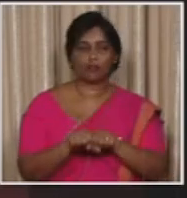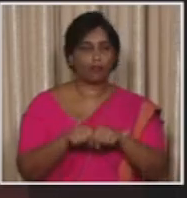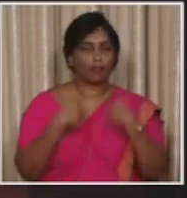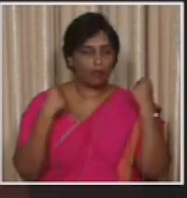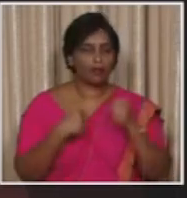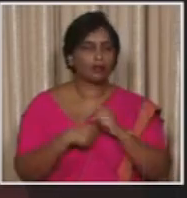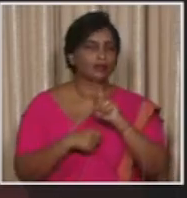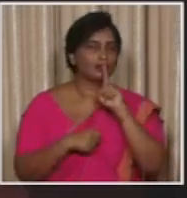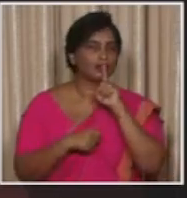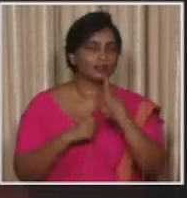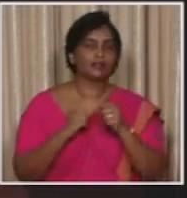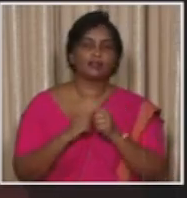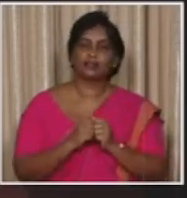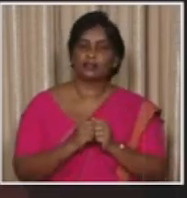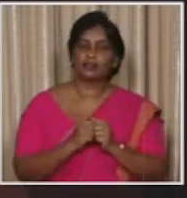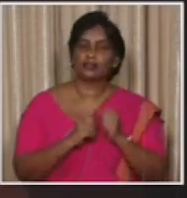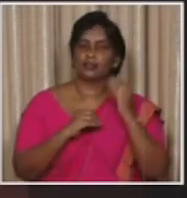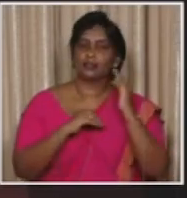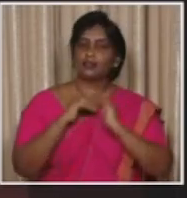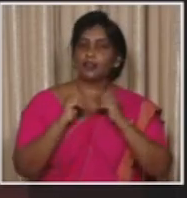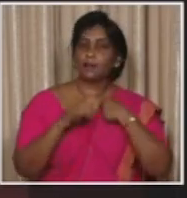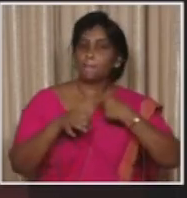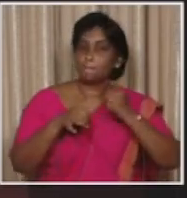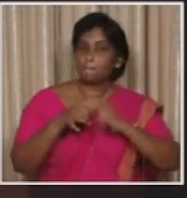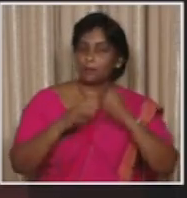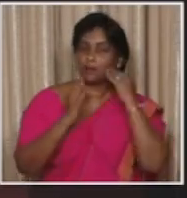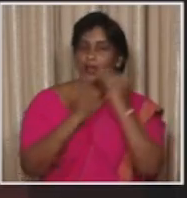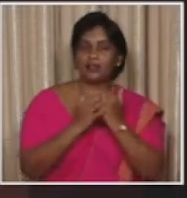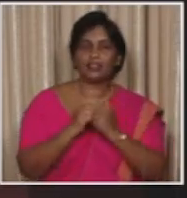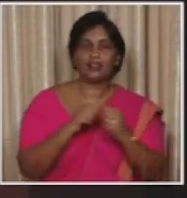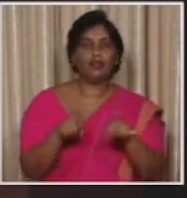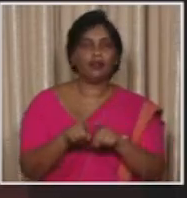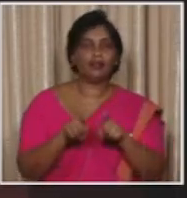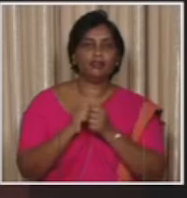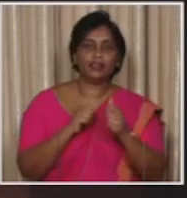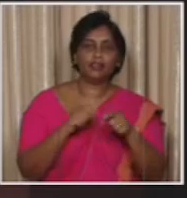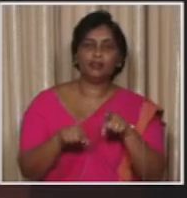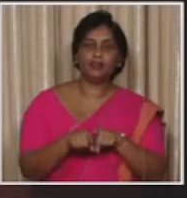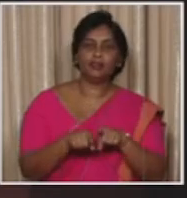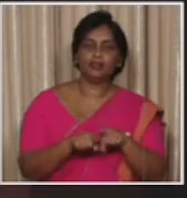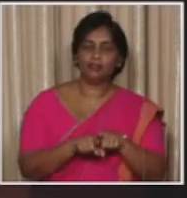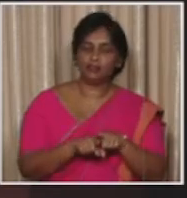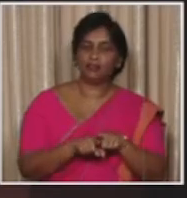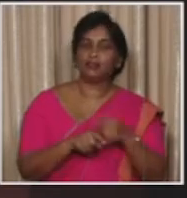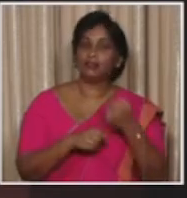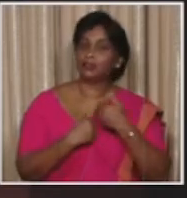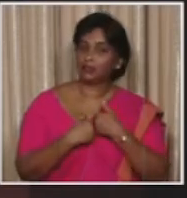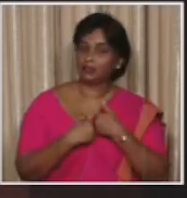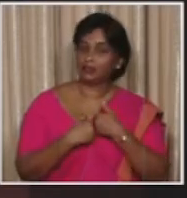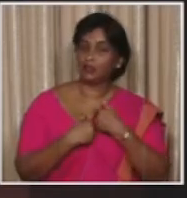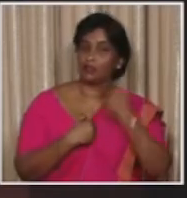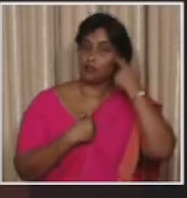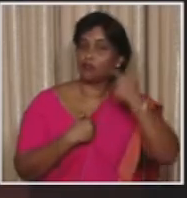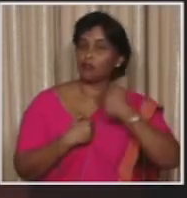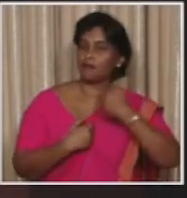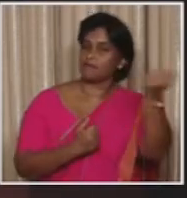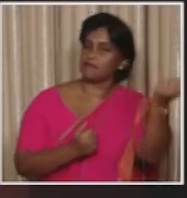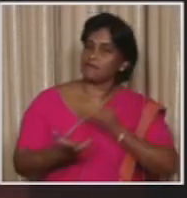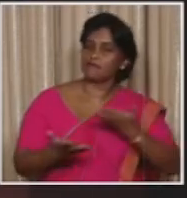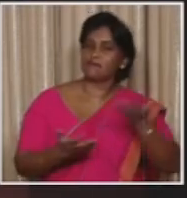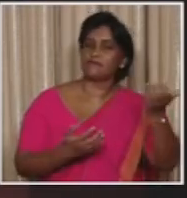දේ. ඕක මම ප්‍රශ්නයක් හැටියට අහන්නට යනකොට තමයි මට එරෙහිව ප්‍රහාර එල්ල